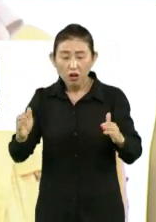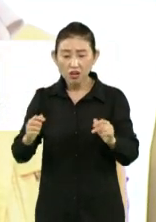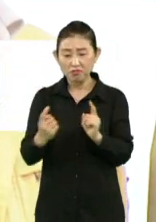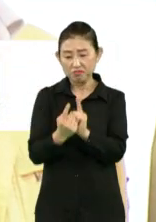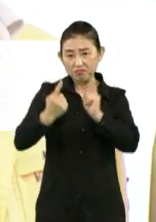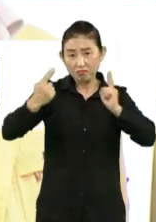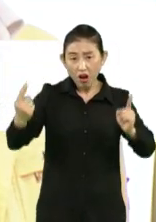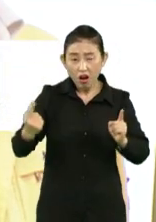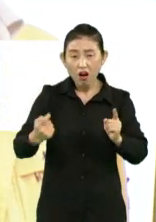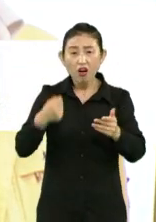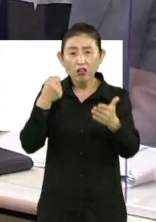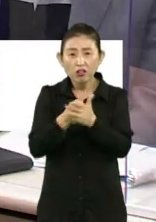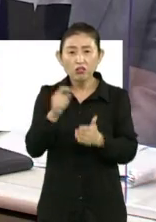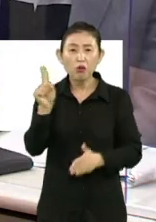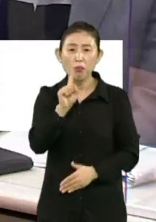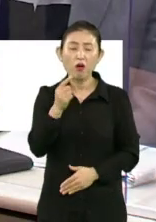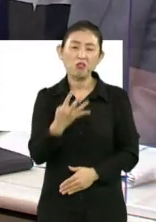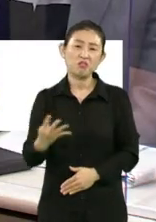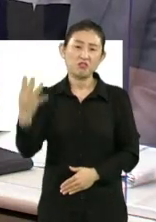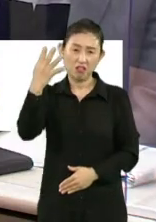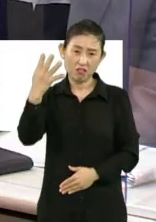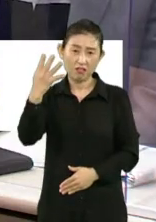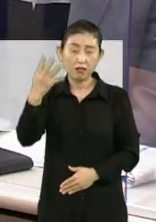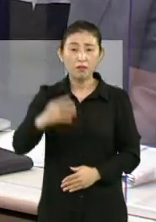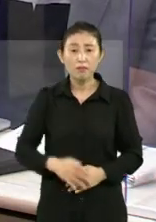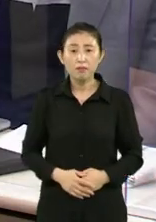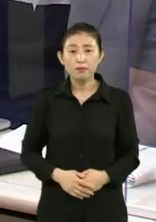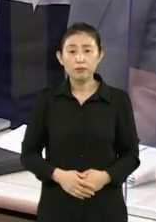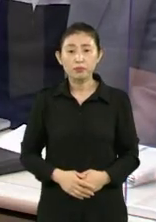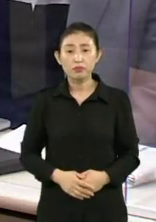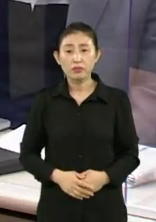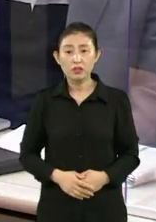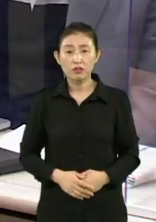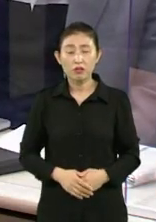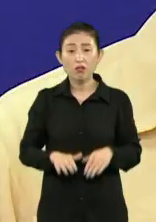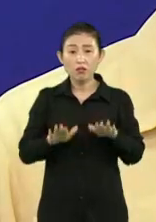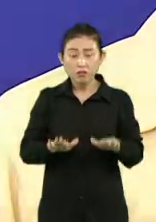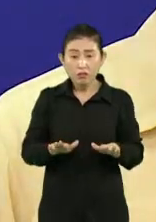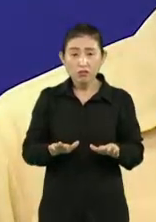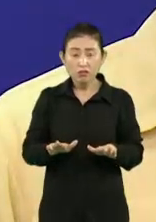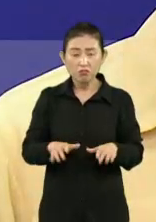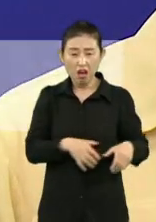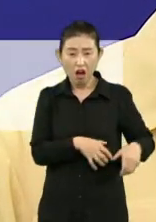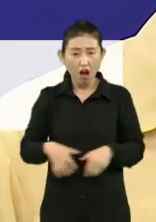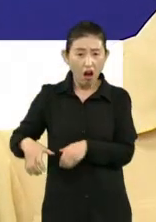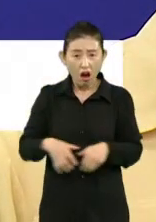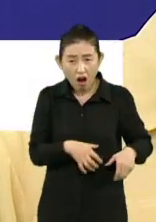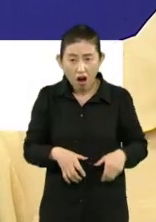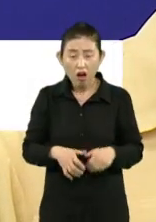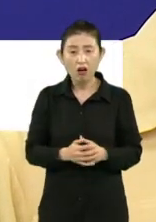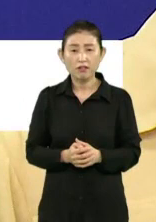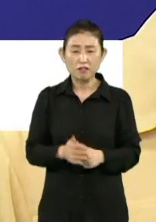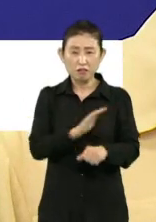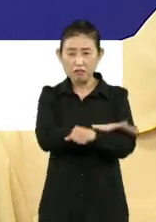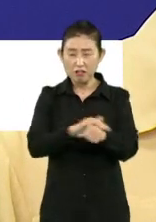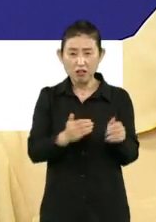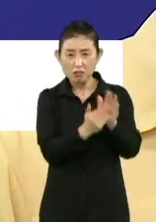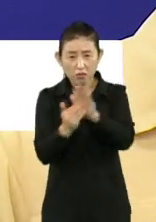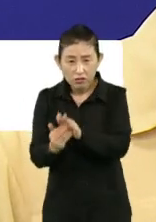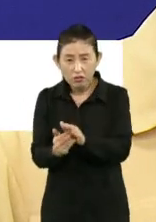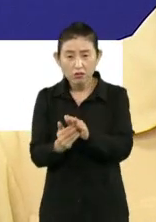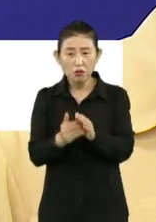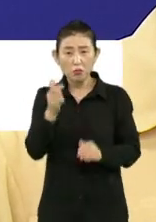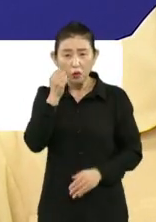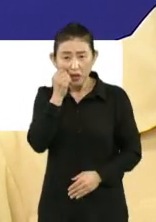사회적 거리두기를 4단계로 강화하기로 했습니다. 더 이상 주저한다면 걷잡을 수 없고 시민들,